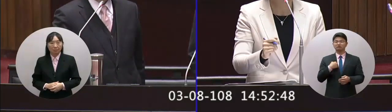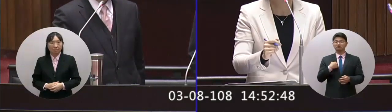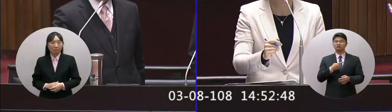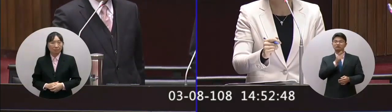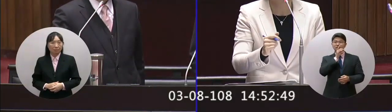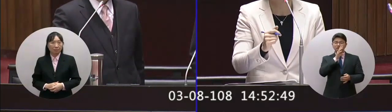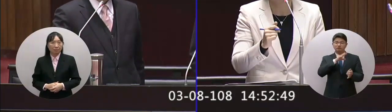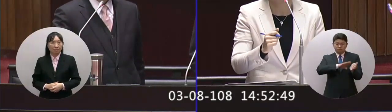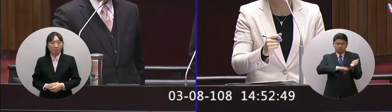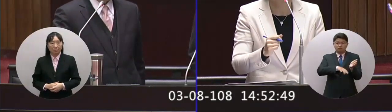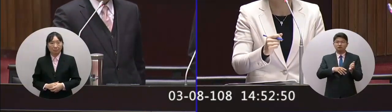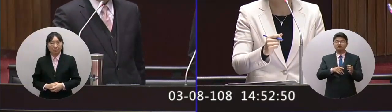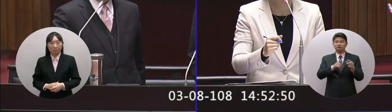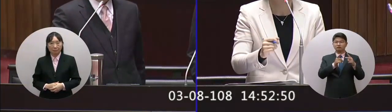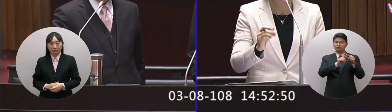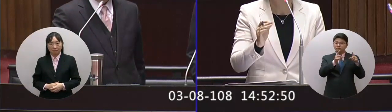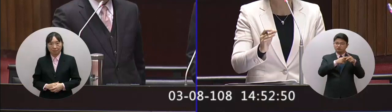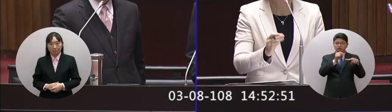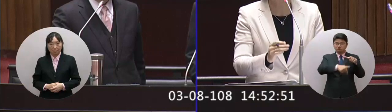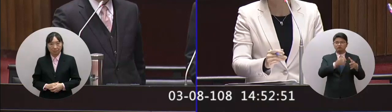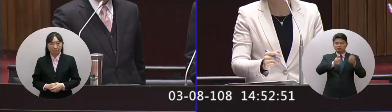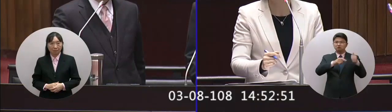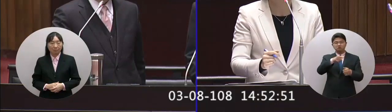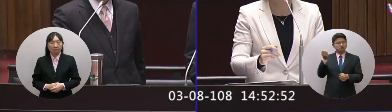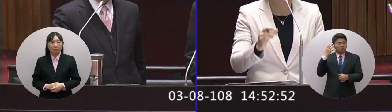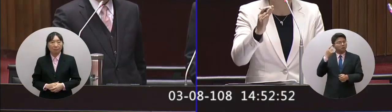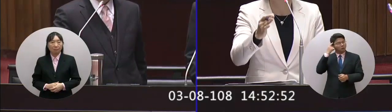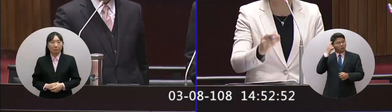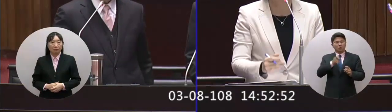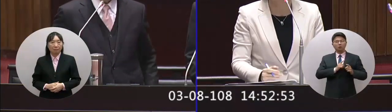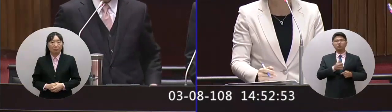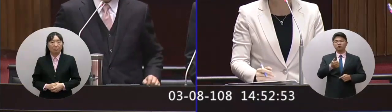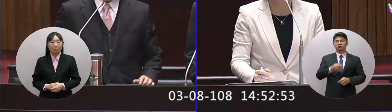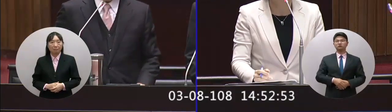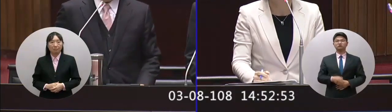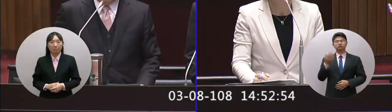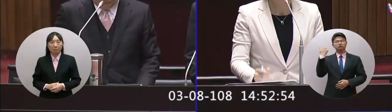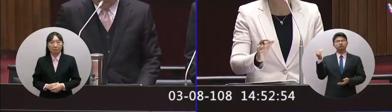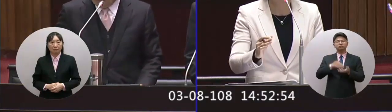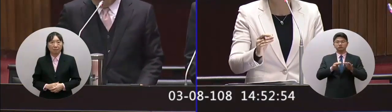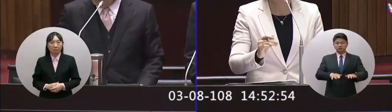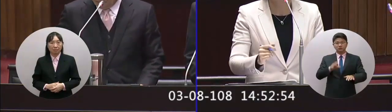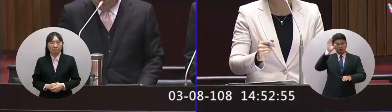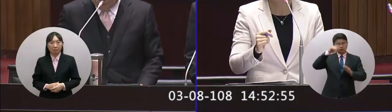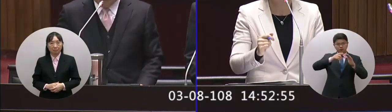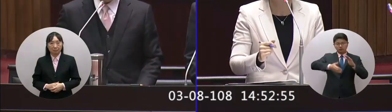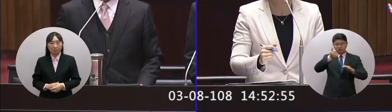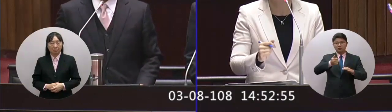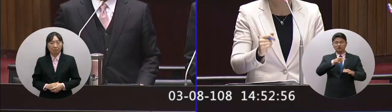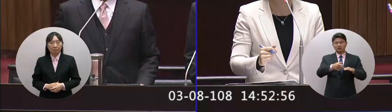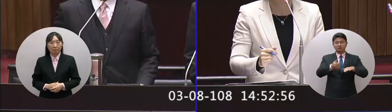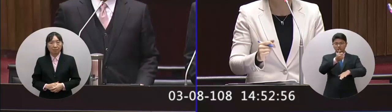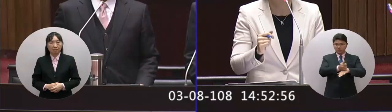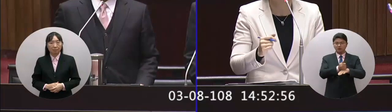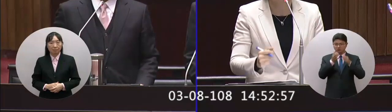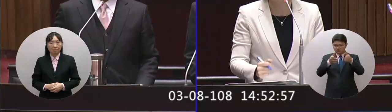些中小企业听了应该也会就甘心的啦吼。长期以来的问题，然后到了我们的苏院长。这时候愿意真的彻